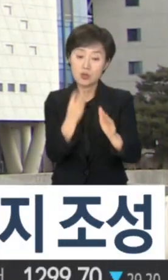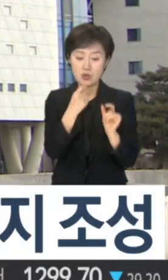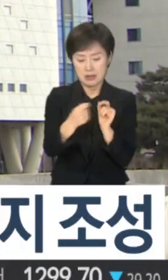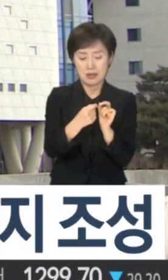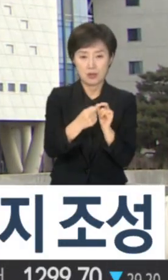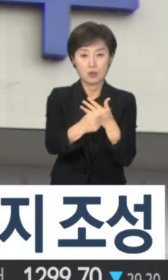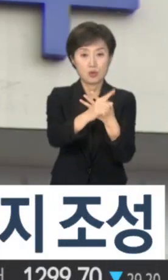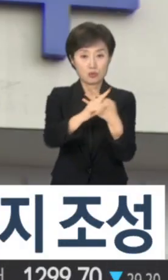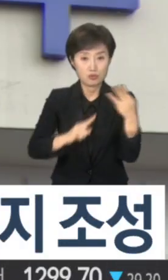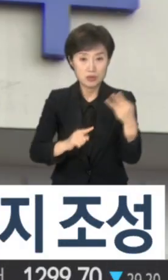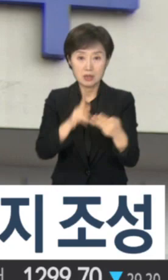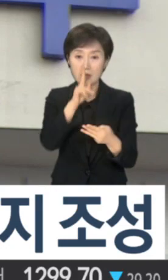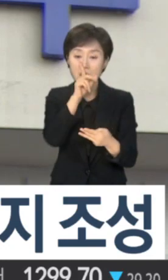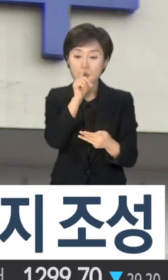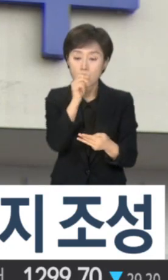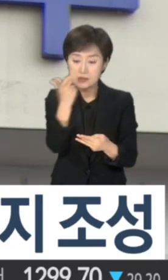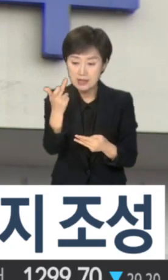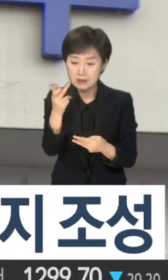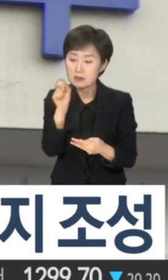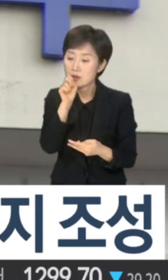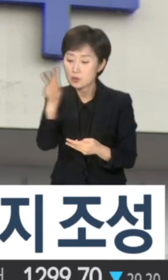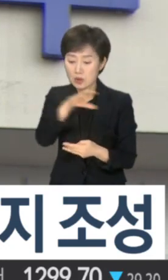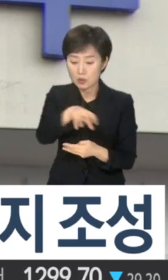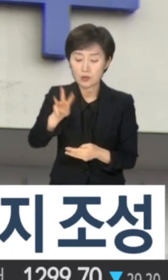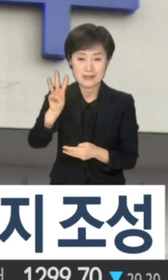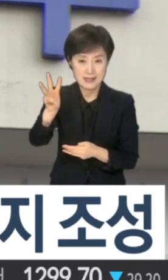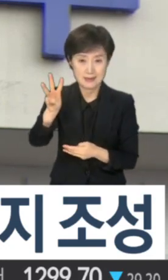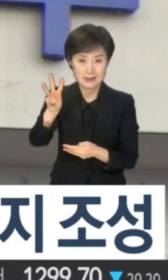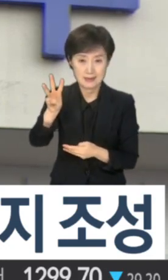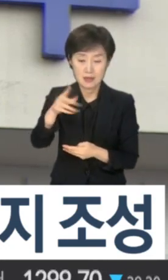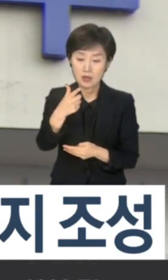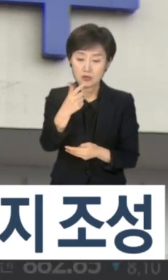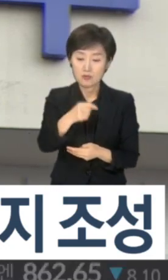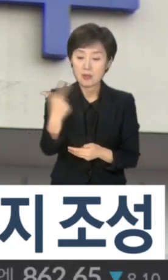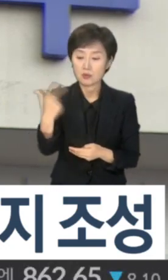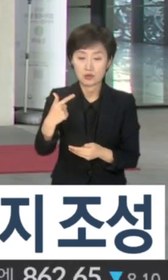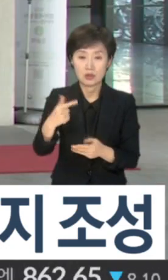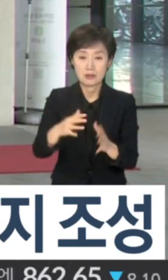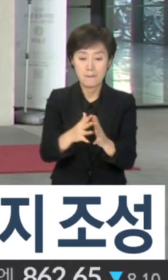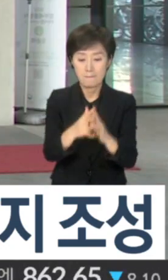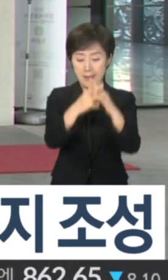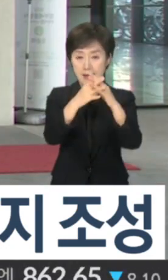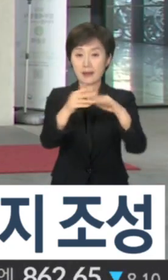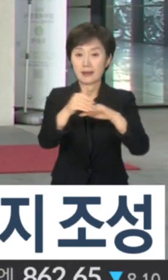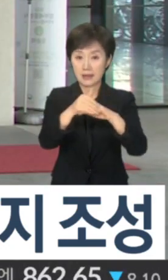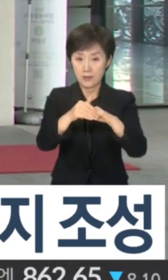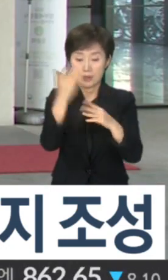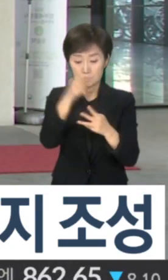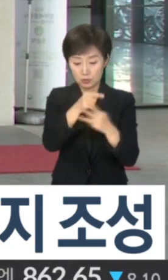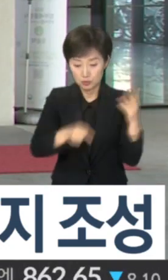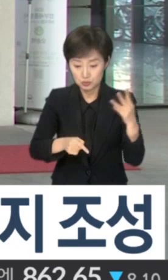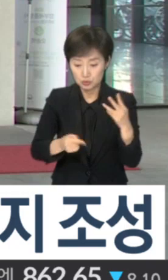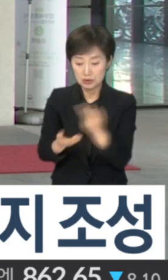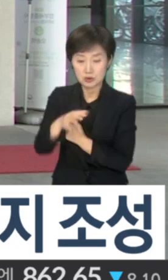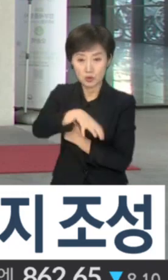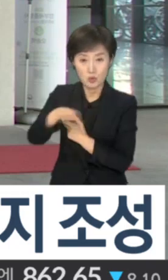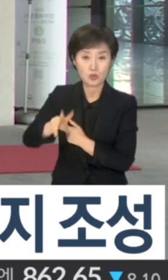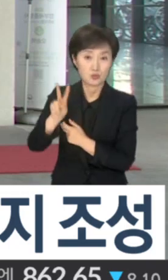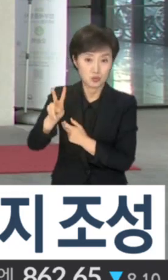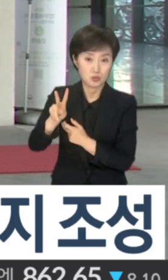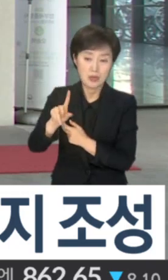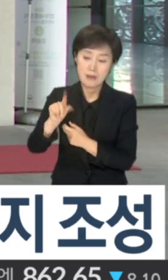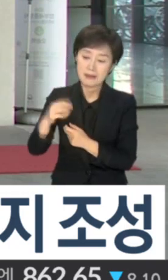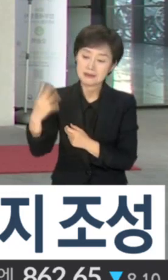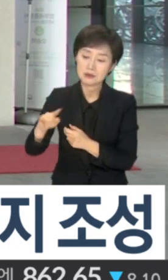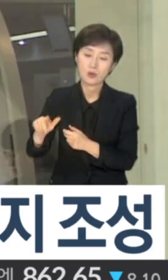토평, 오산 세교, 용인 이동 등 3개 지구에 6만 5,500호를 공급하고 청주와 제주 2개 지구에 1만